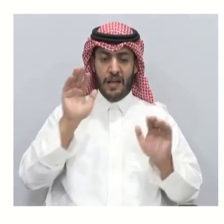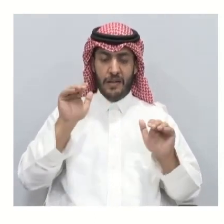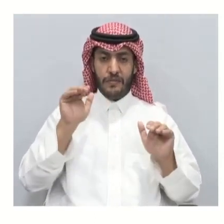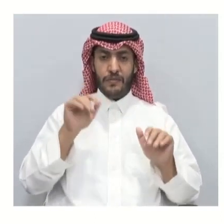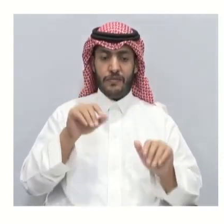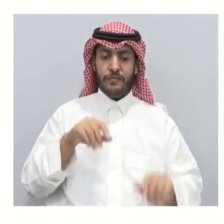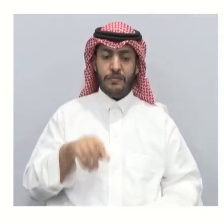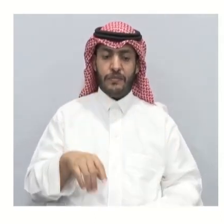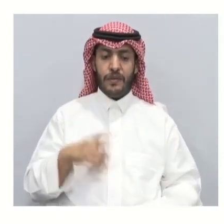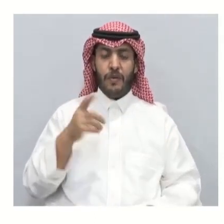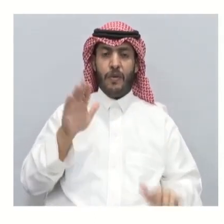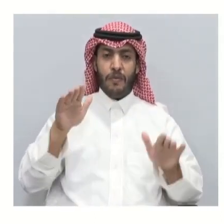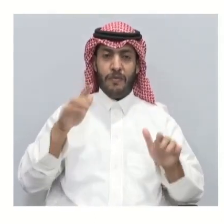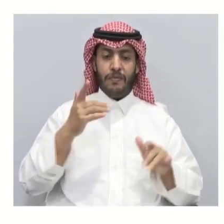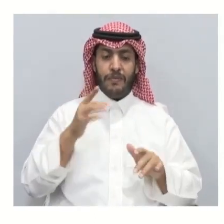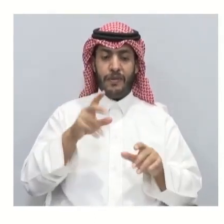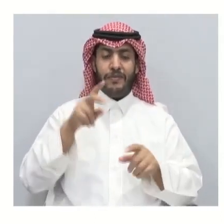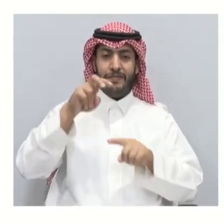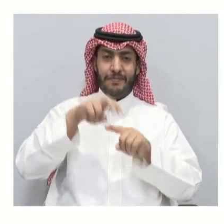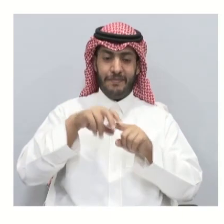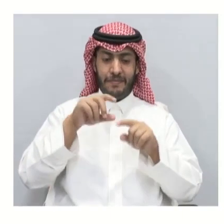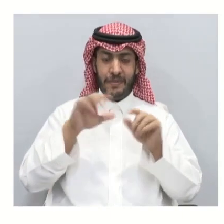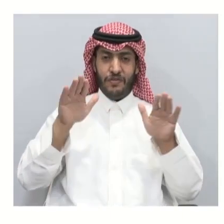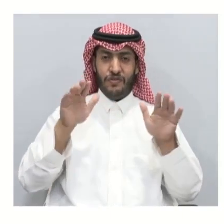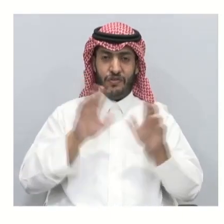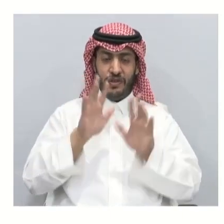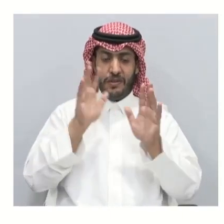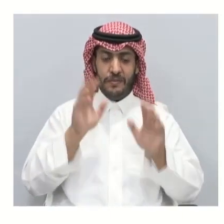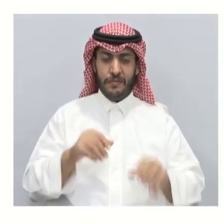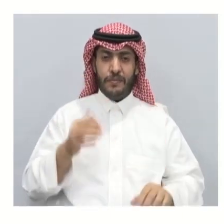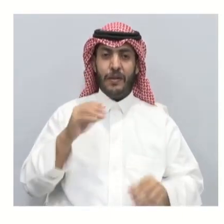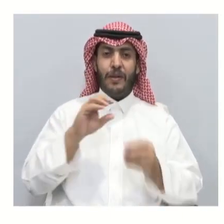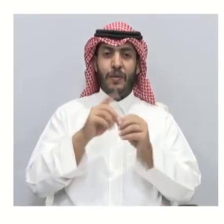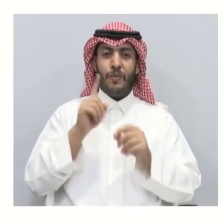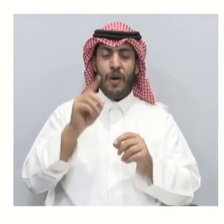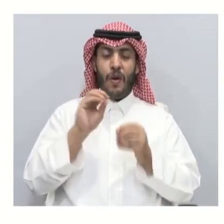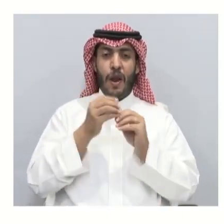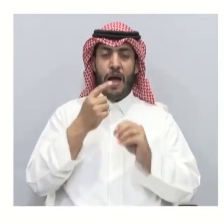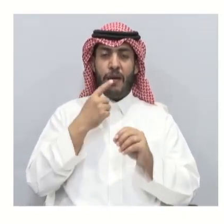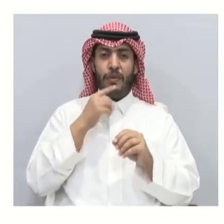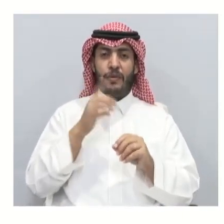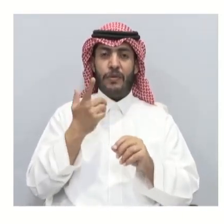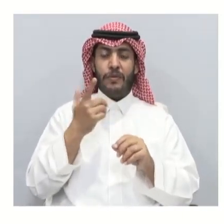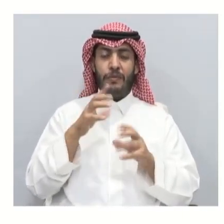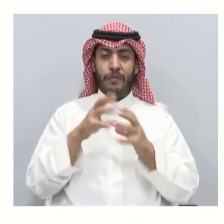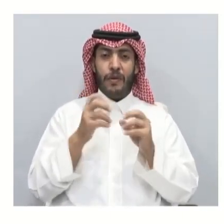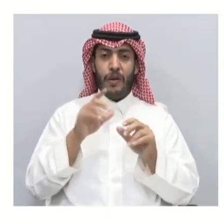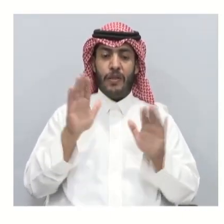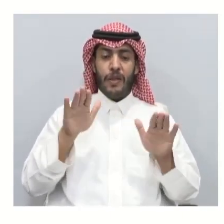العصافير او الطيور التي تقف على الشجره وقطعه باللون الاحمر وهي تصف